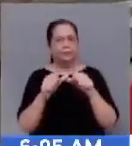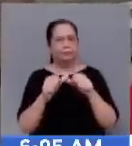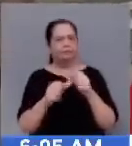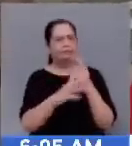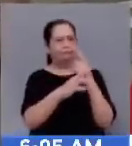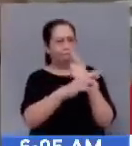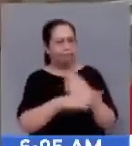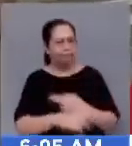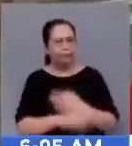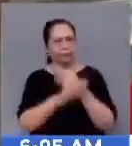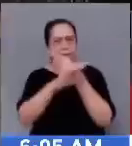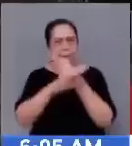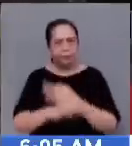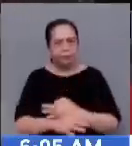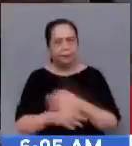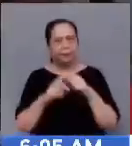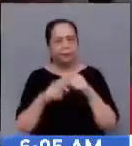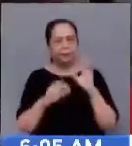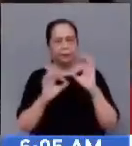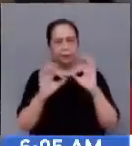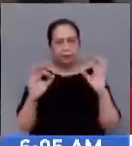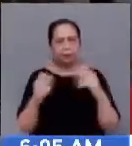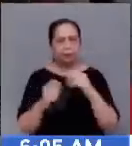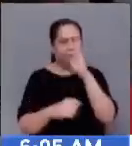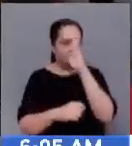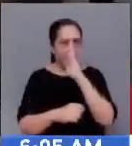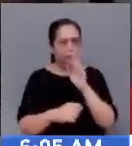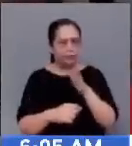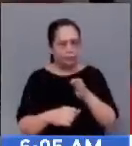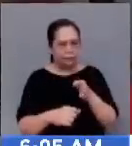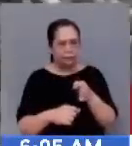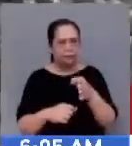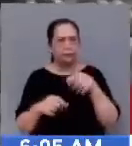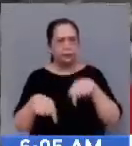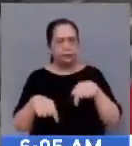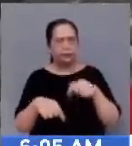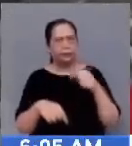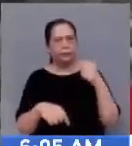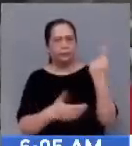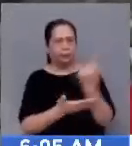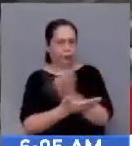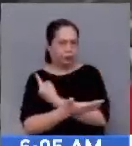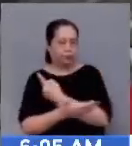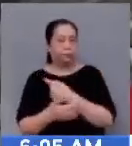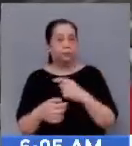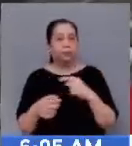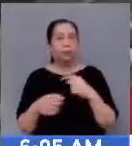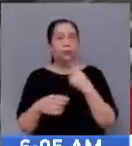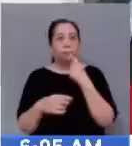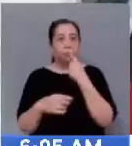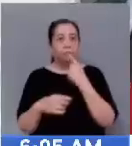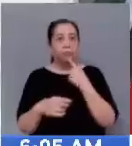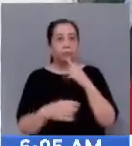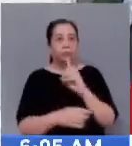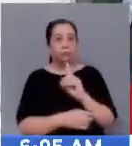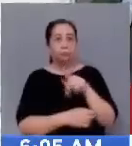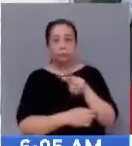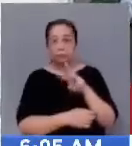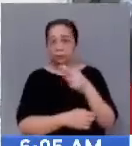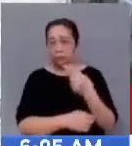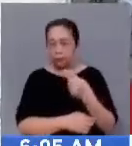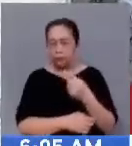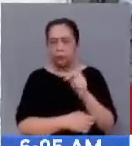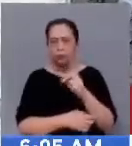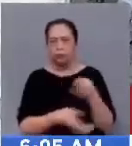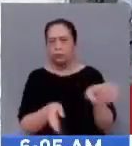doon sa butas at bitak na natagpuan dito last week. Pero ito po ang sinasabi sa atin ng DPWH, yung magiging closure ng